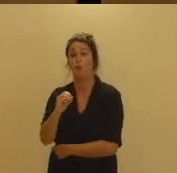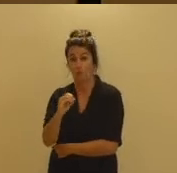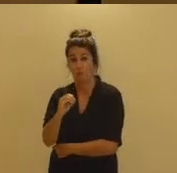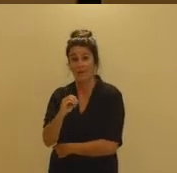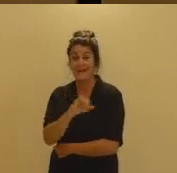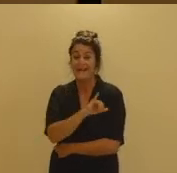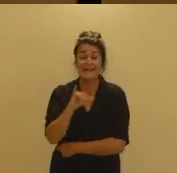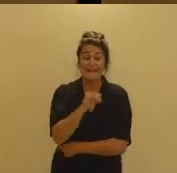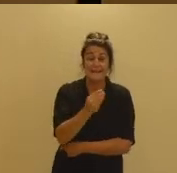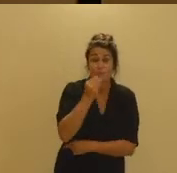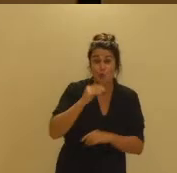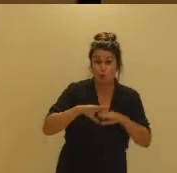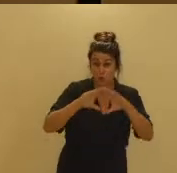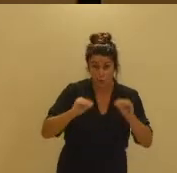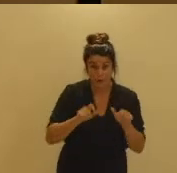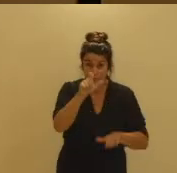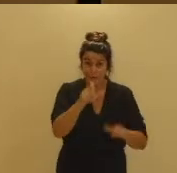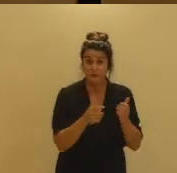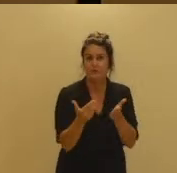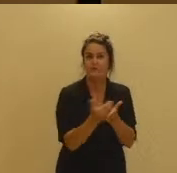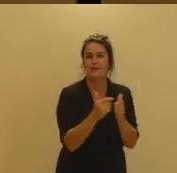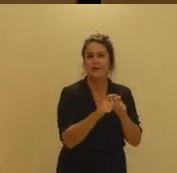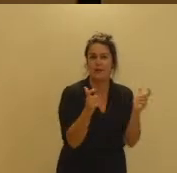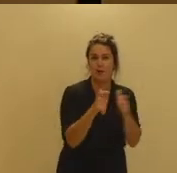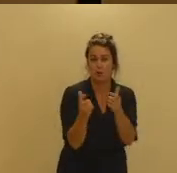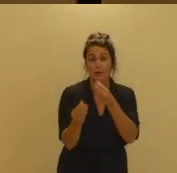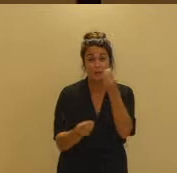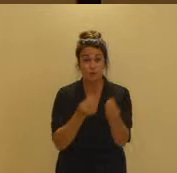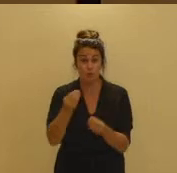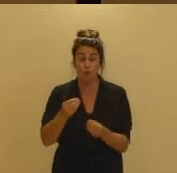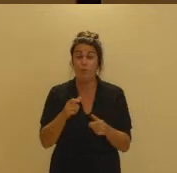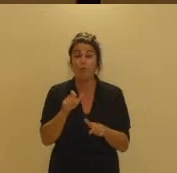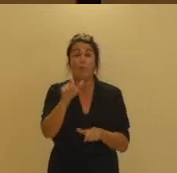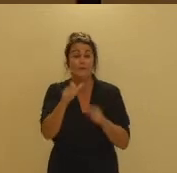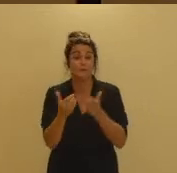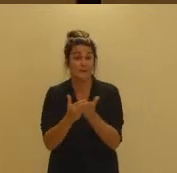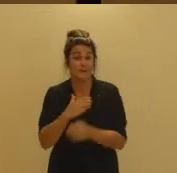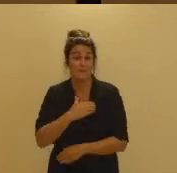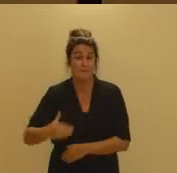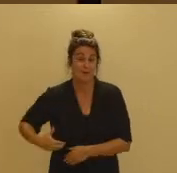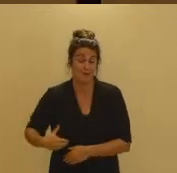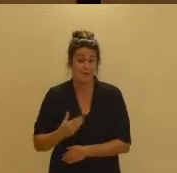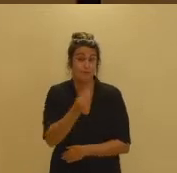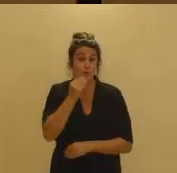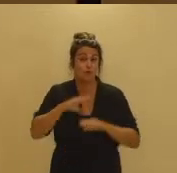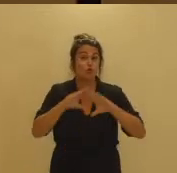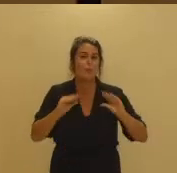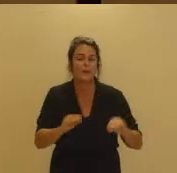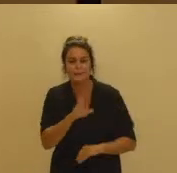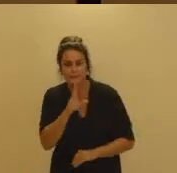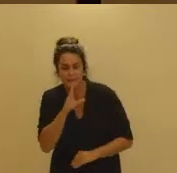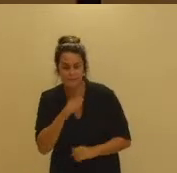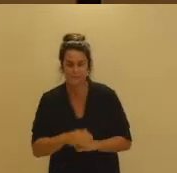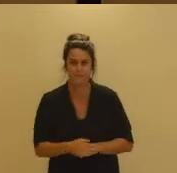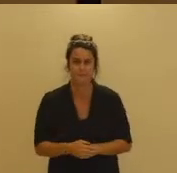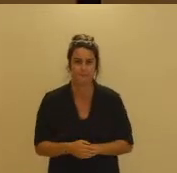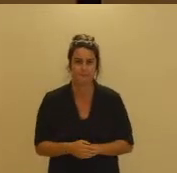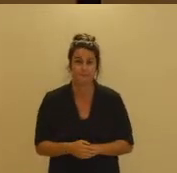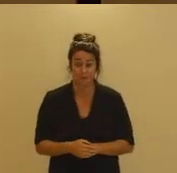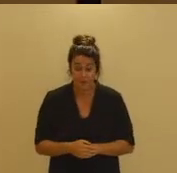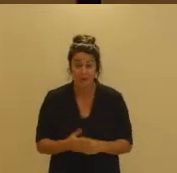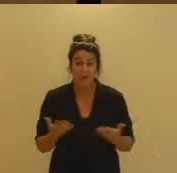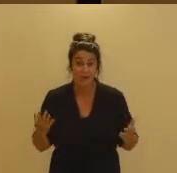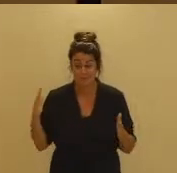et des salariés des entreprises d'EPTA et de SOCOA qui y prennent leur déjeuner. Au vu du contexte sanitaire en